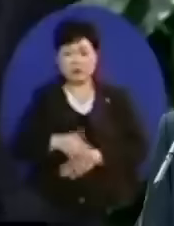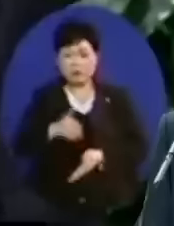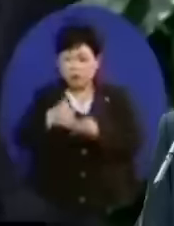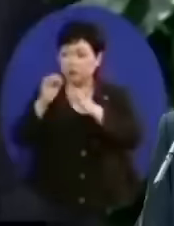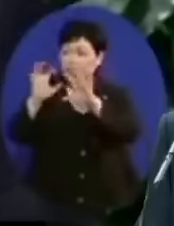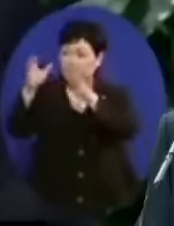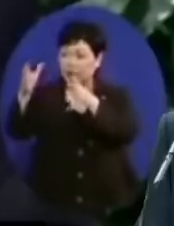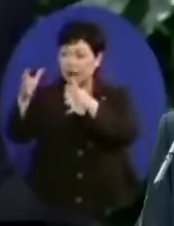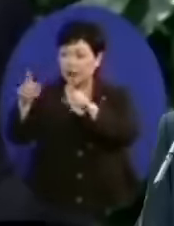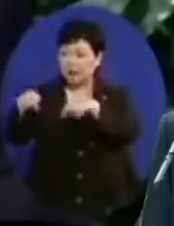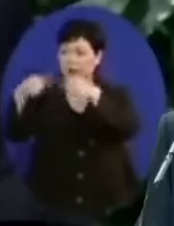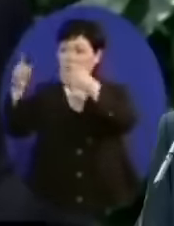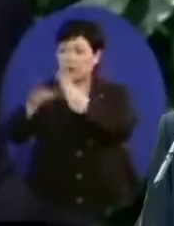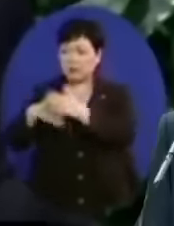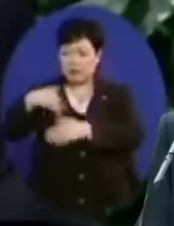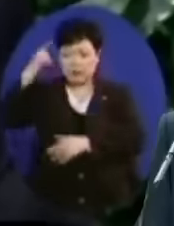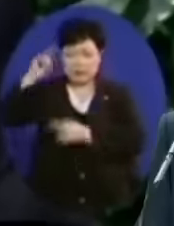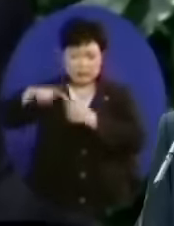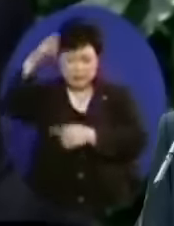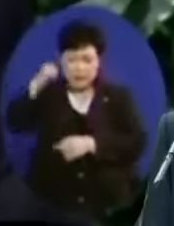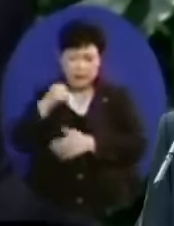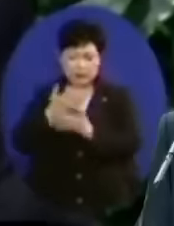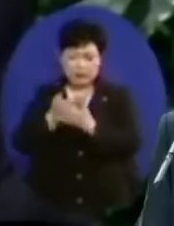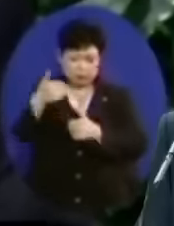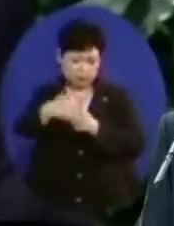나라에 임할 때 나를 기억해달라는